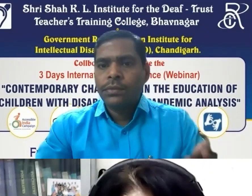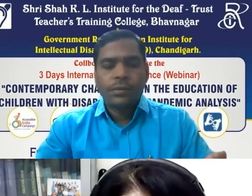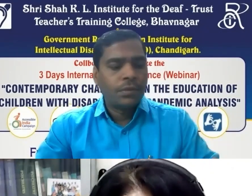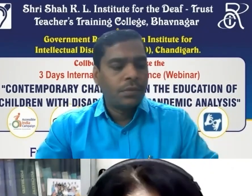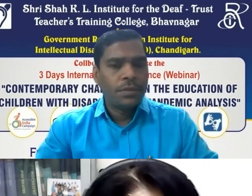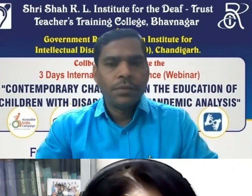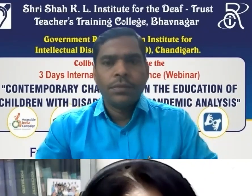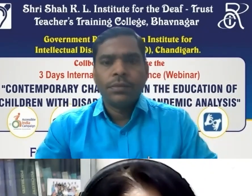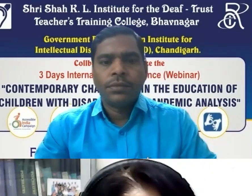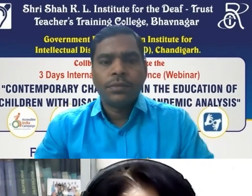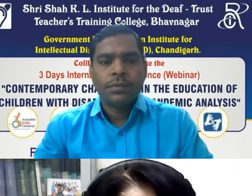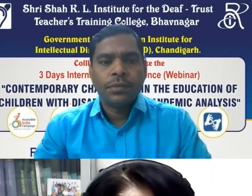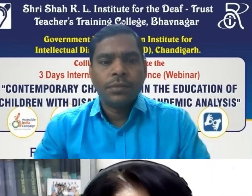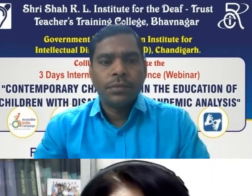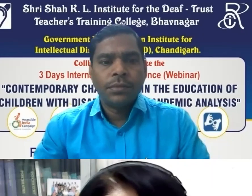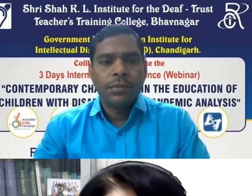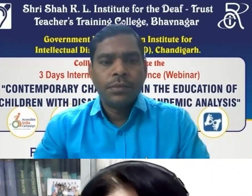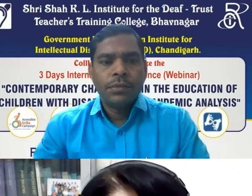Thank you.